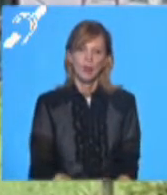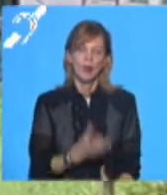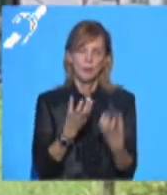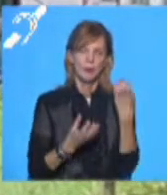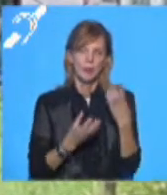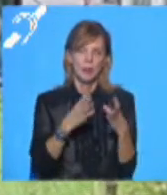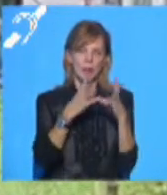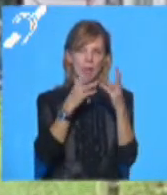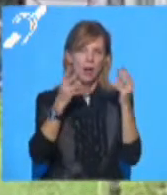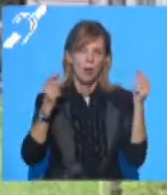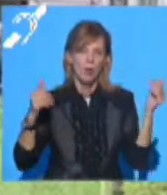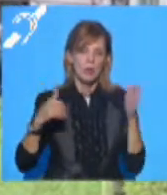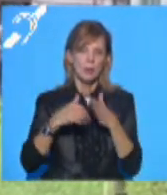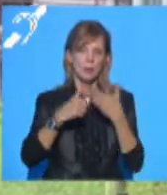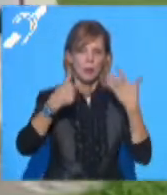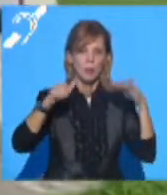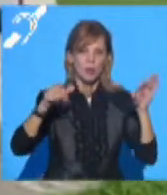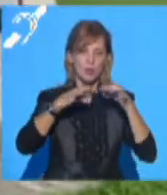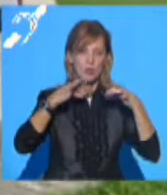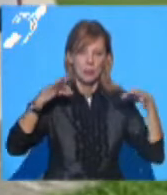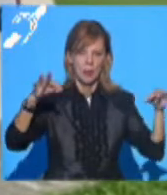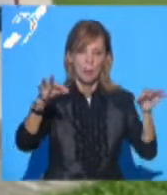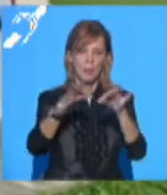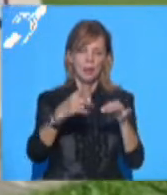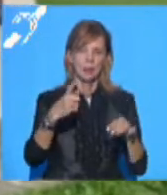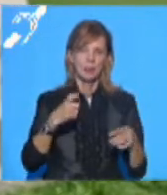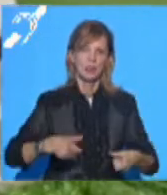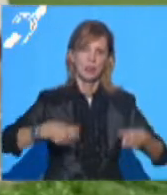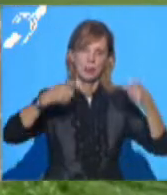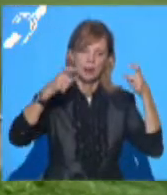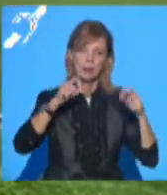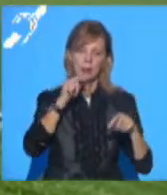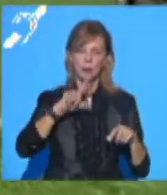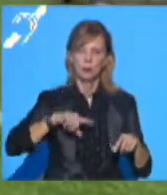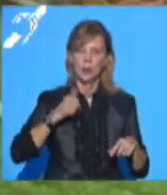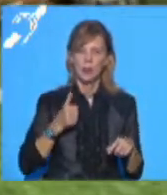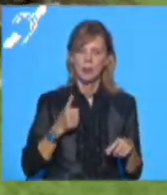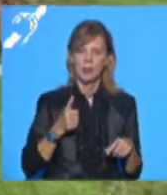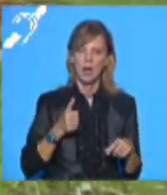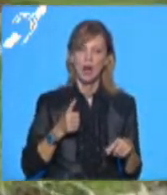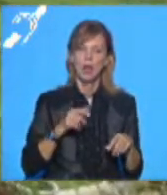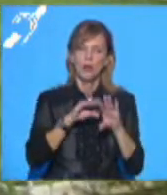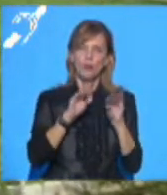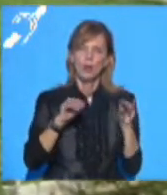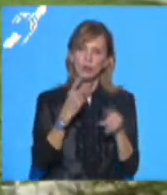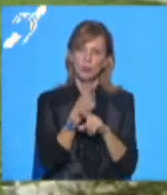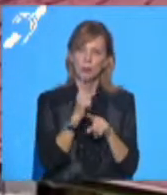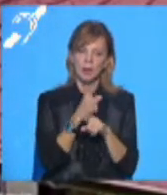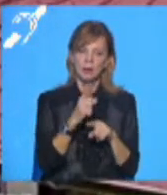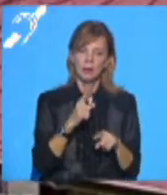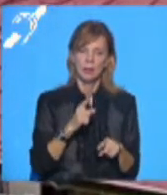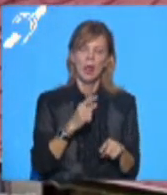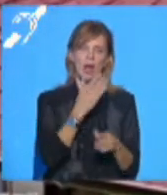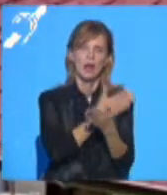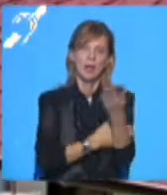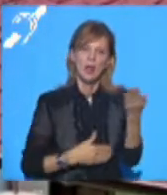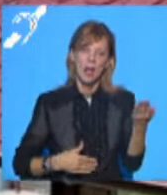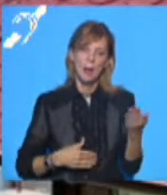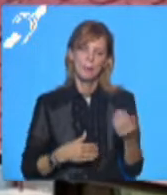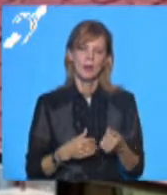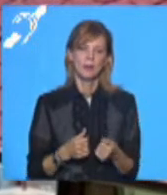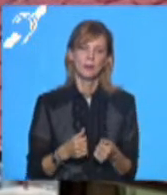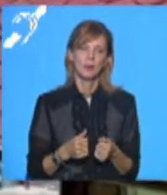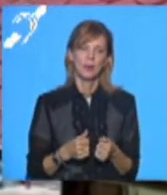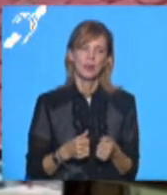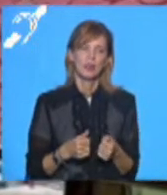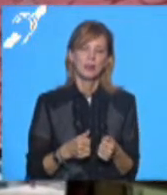Flăcările au ars aproximativ 600 de metri pătrați din clădirea unde era depozitată o cantitate mare de materiale combustibile, lemne de foc, peleți și cărbune.